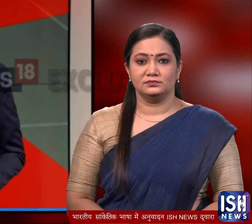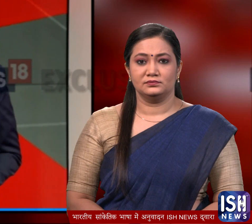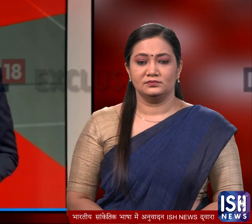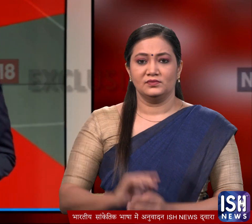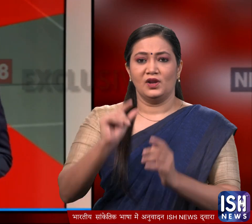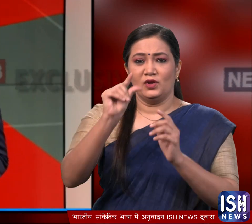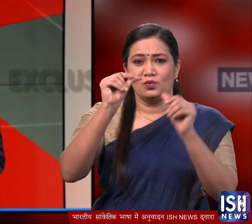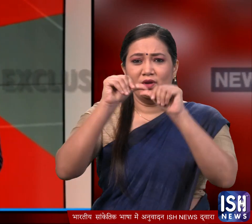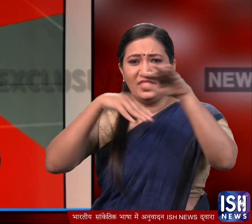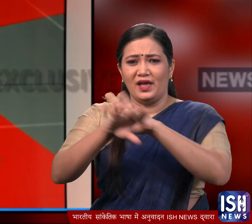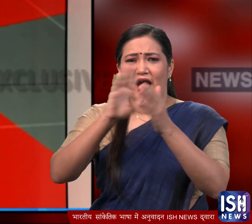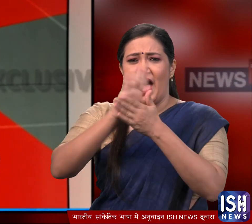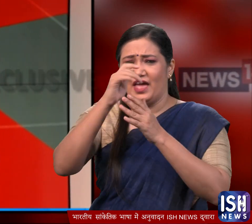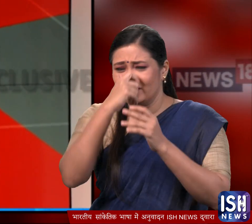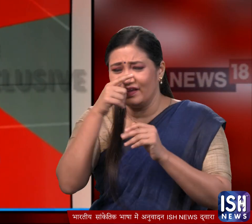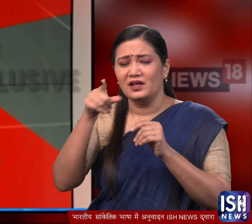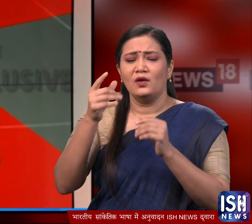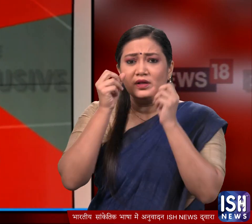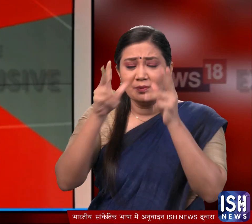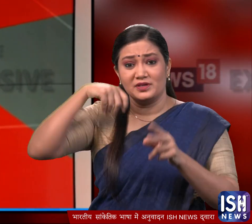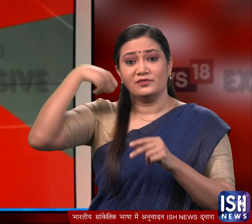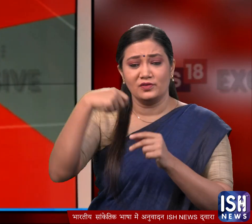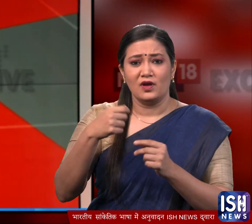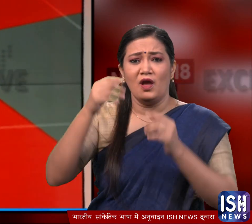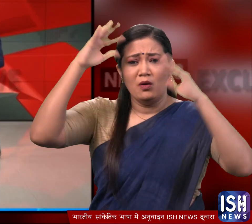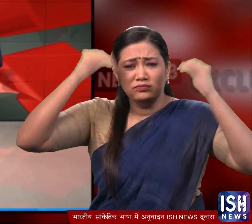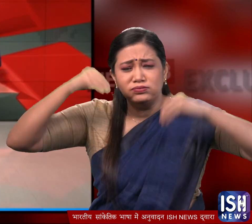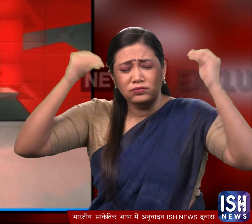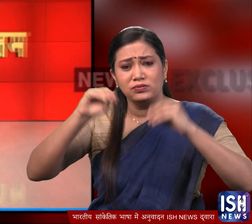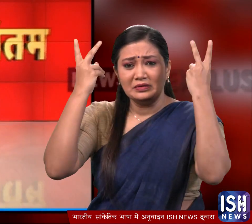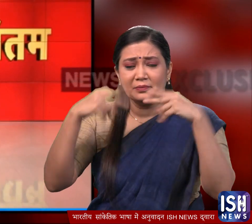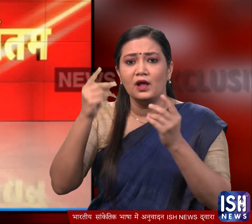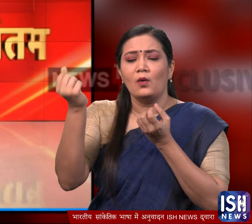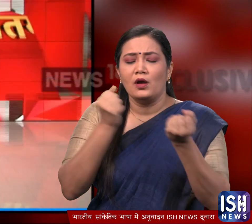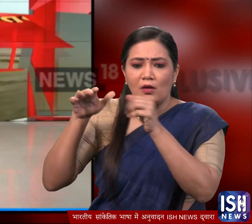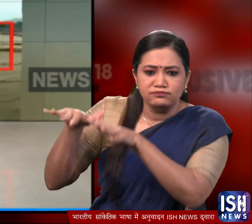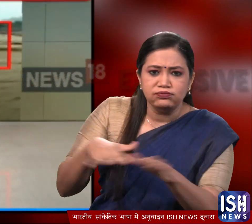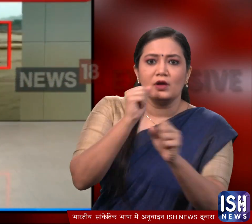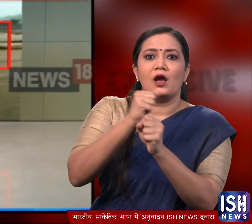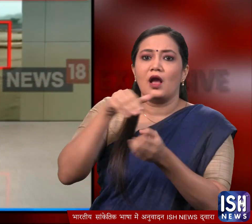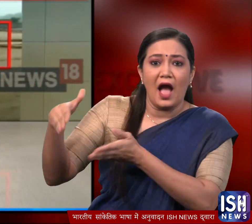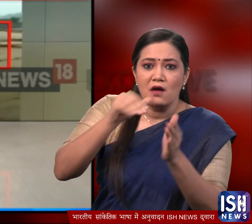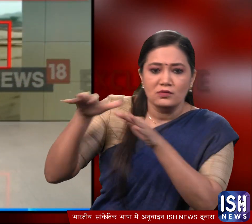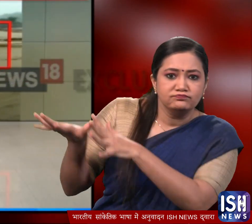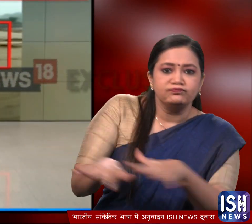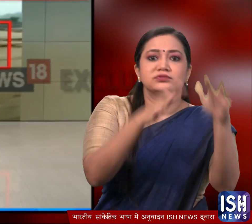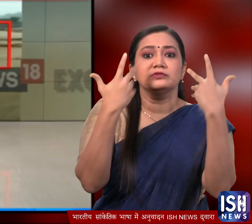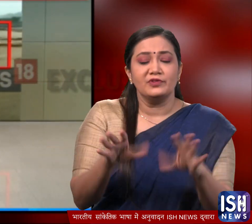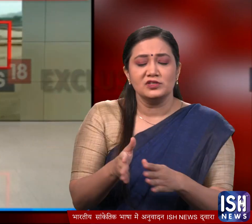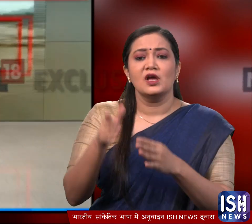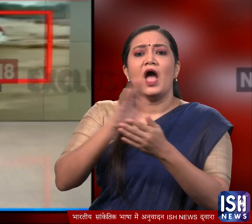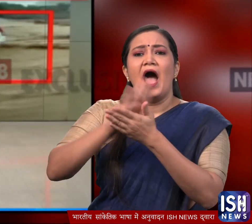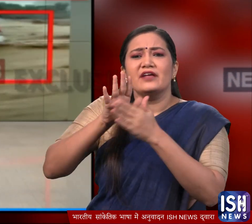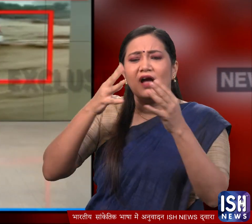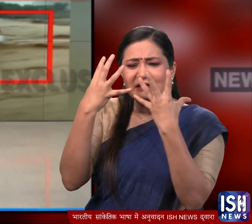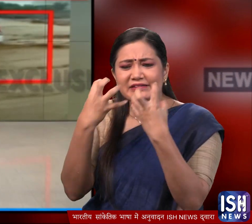उत्तराखंड के हरिद्वार से एक चौंकाने वाला वीडियो सामने आया जहां भारी बारिश की वजह से एक कार गंगा नदी में बह गई। बताया गया कि उस कार को हरिद्वार में सूखी नदी